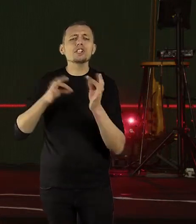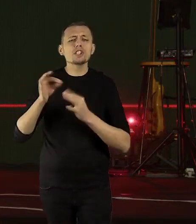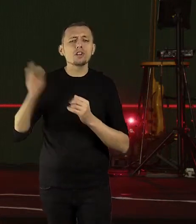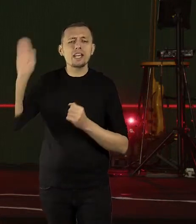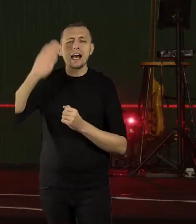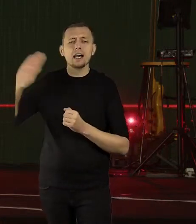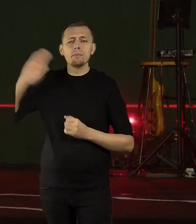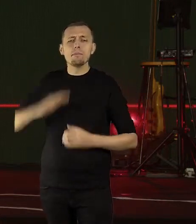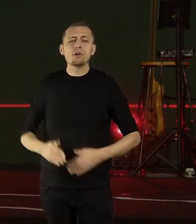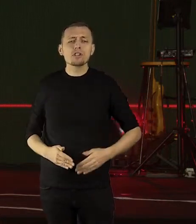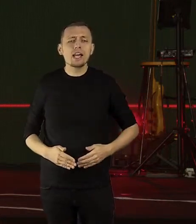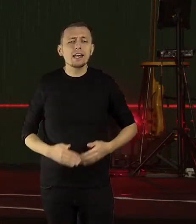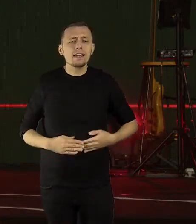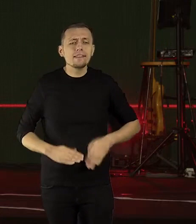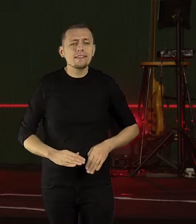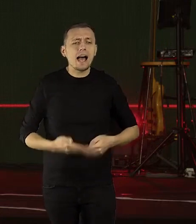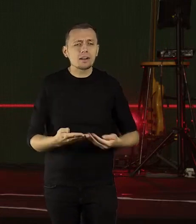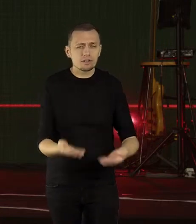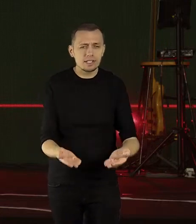do samowystarczalnych.